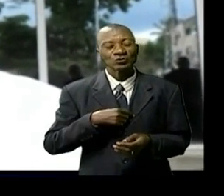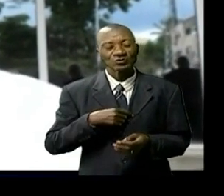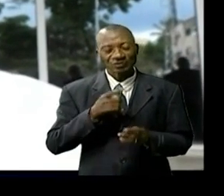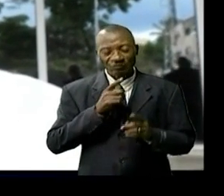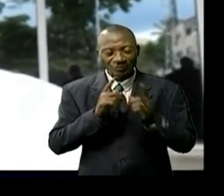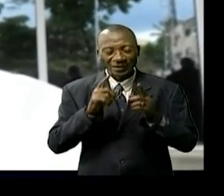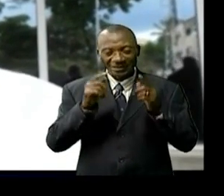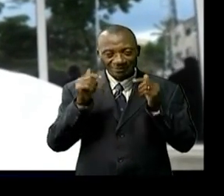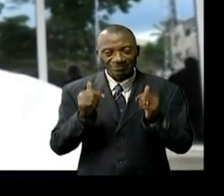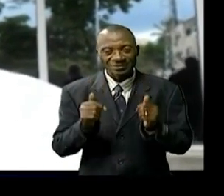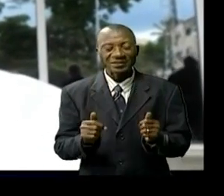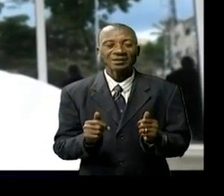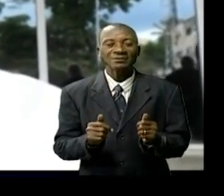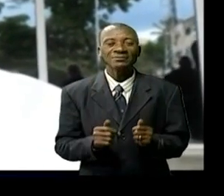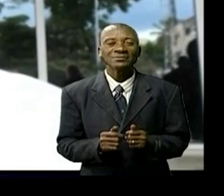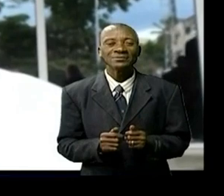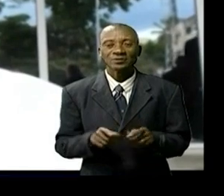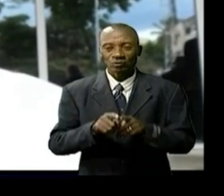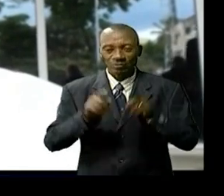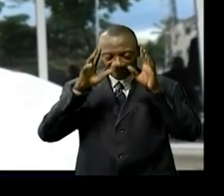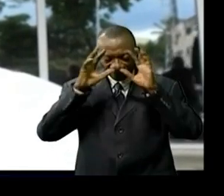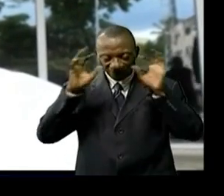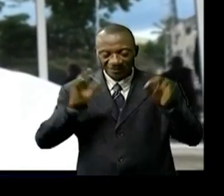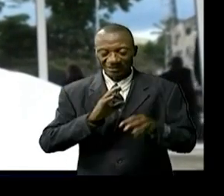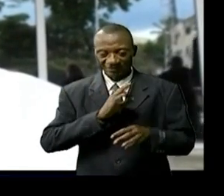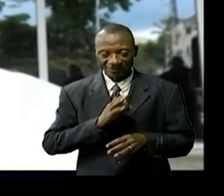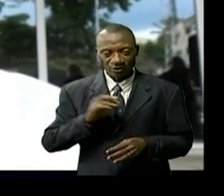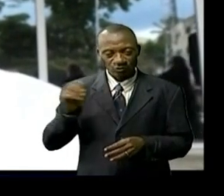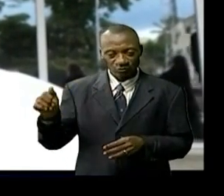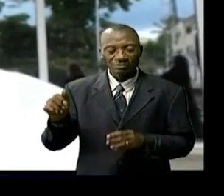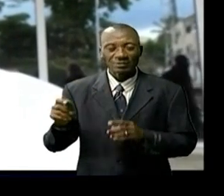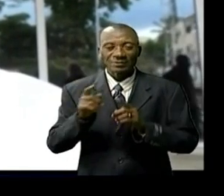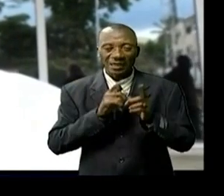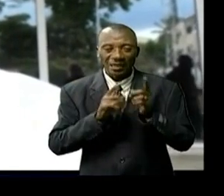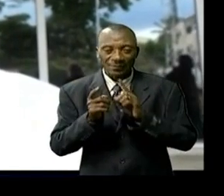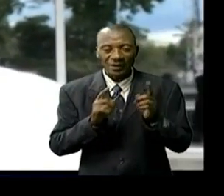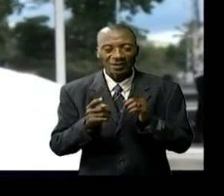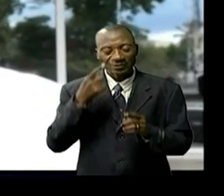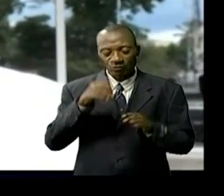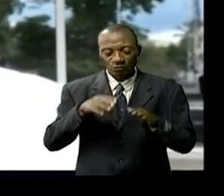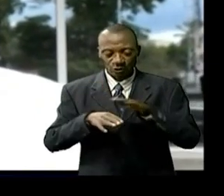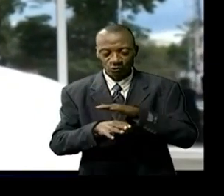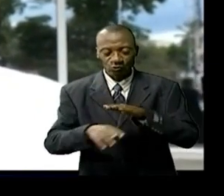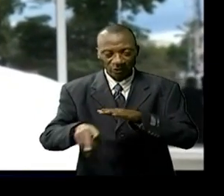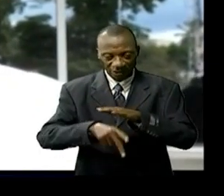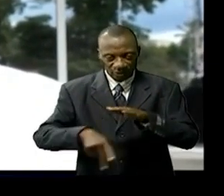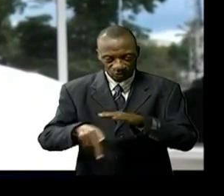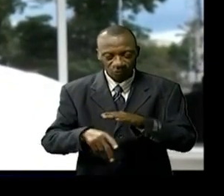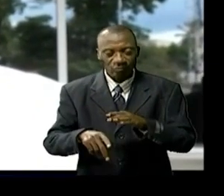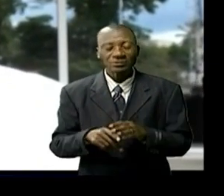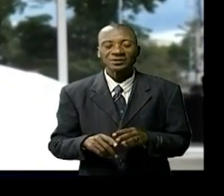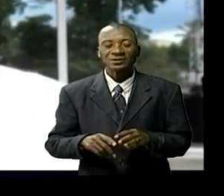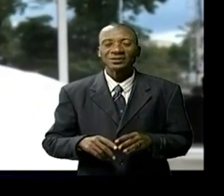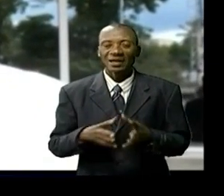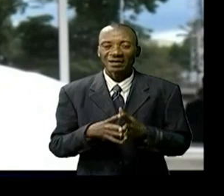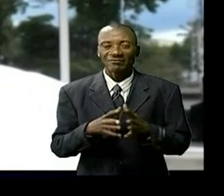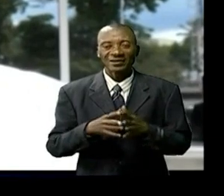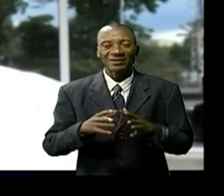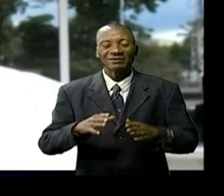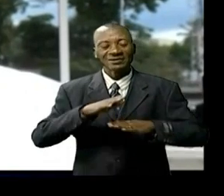lancé par le président félix qui ce que dit au niveau de la sous région et donc c'est avec satisfaction que